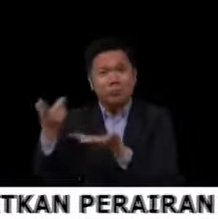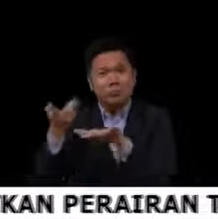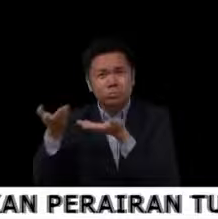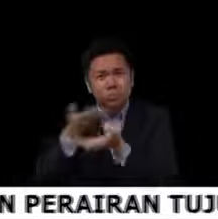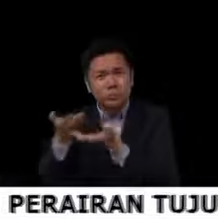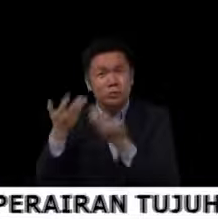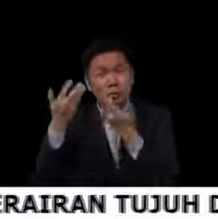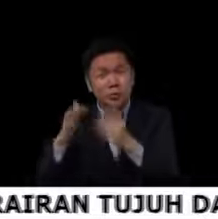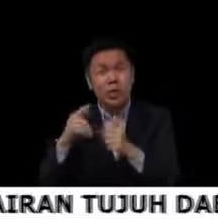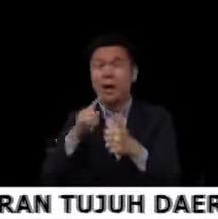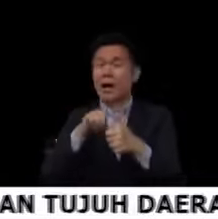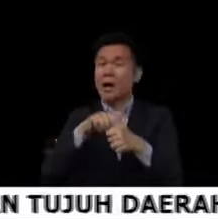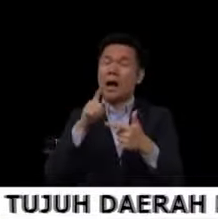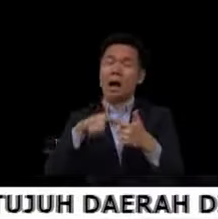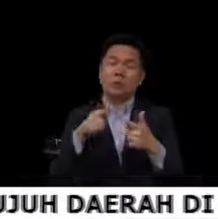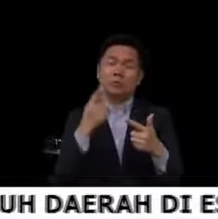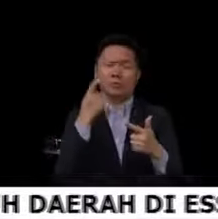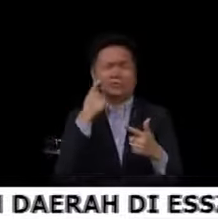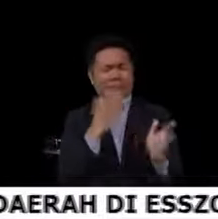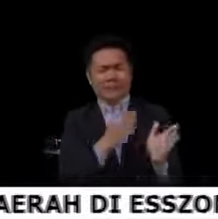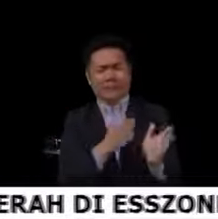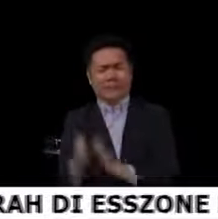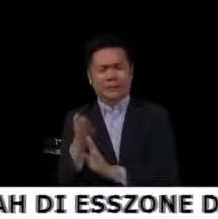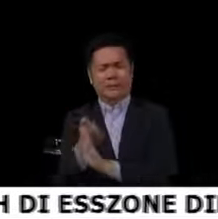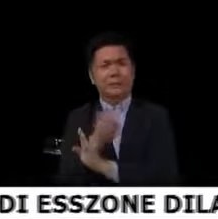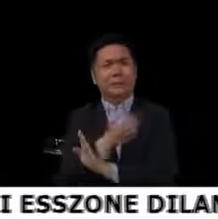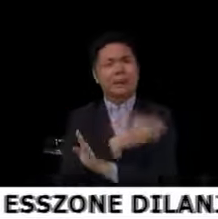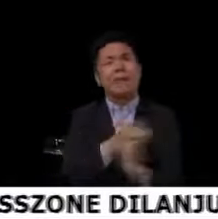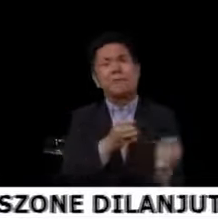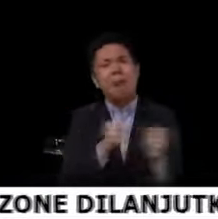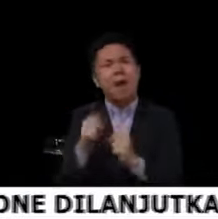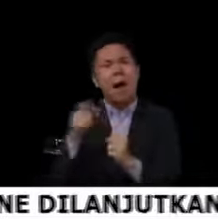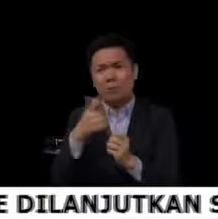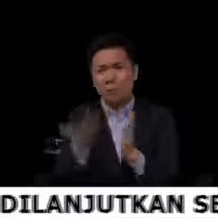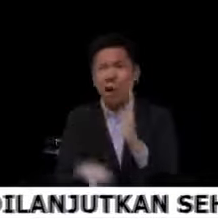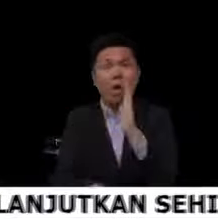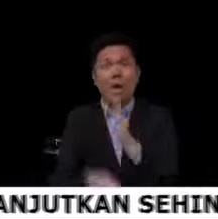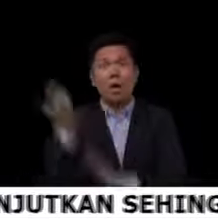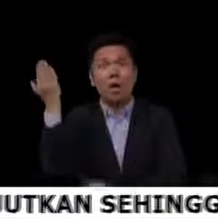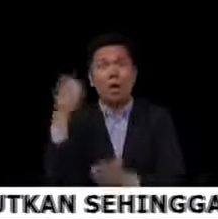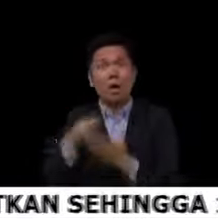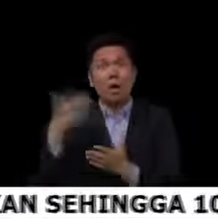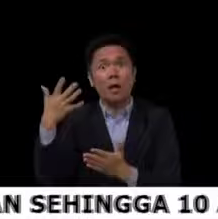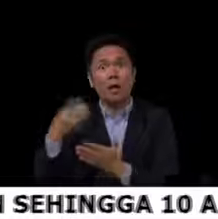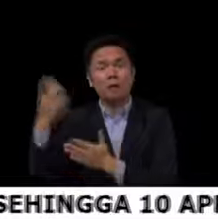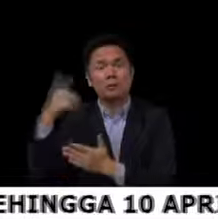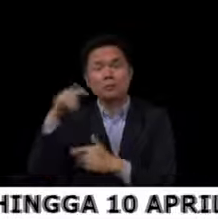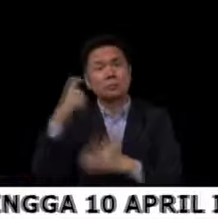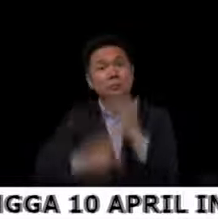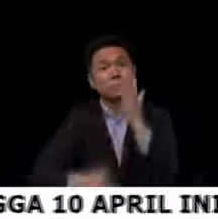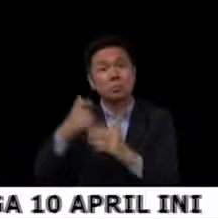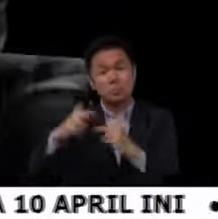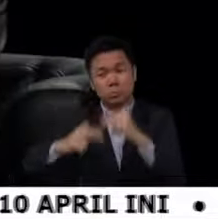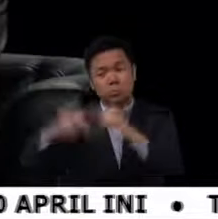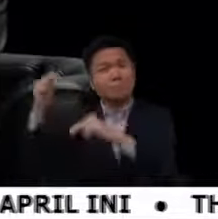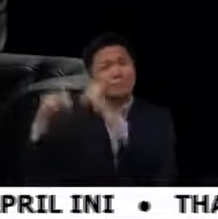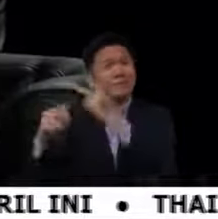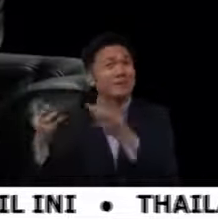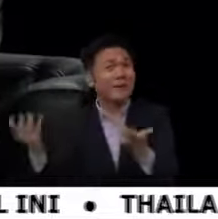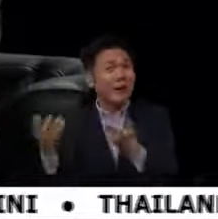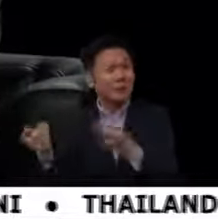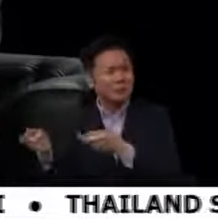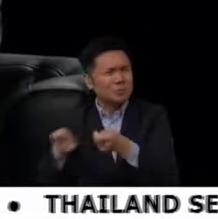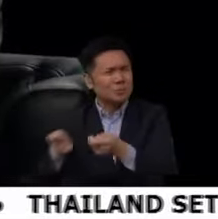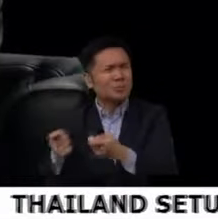dan apakah strateginya untuk memastikan tidak ada peke peningkatan qos yang mendadak dalam konteks sektor pembinaannya memang menjadi